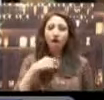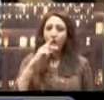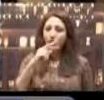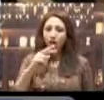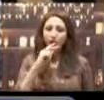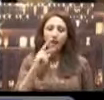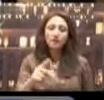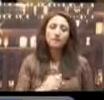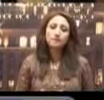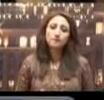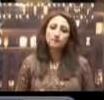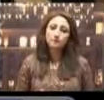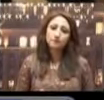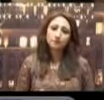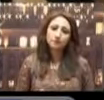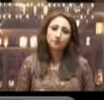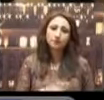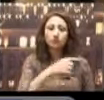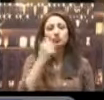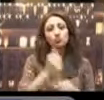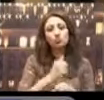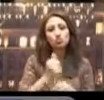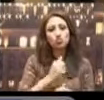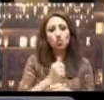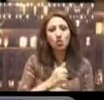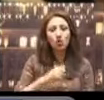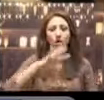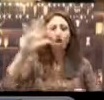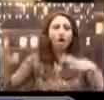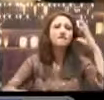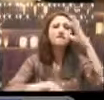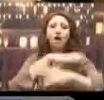راجل مثلت مع يوسف شاهين هي فوضى، مظبوط،